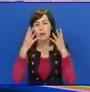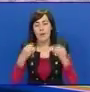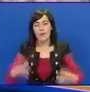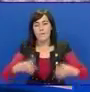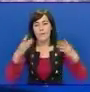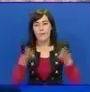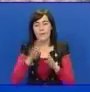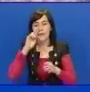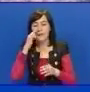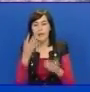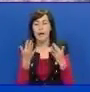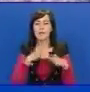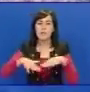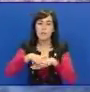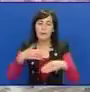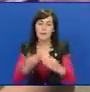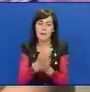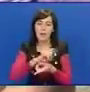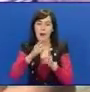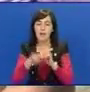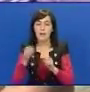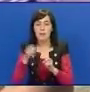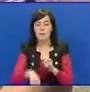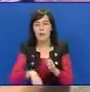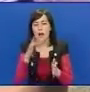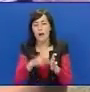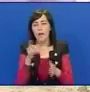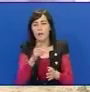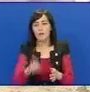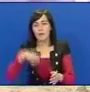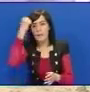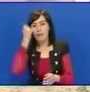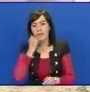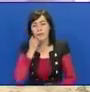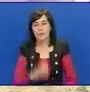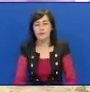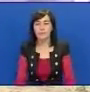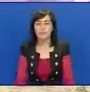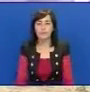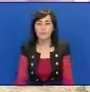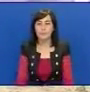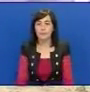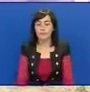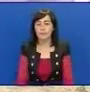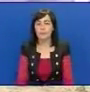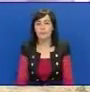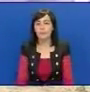қарсаңында Шымкенттегі бірнеше алаңша жаңа кейіпке еніп отыр. Бұған қала тұрғындары да разы. Мақсұт Айтжанов, Талғат Елеубек, Олжас Байтуов, оңтүстік ақпарат.